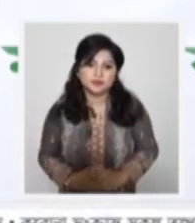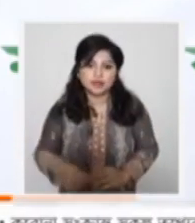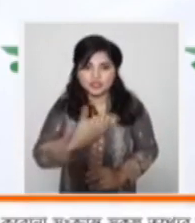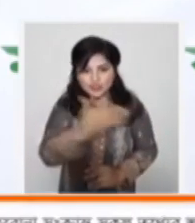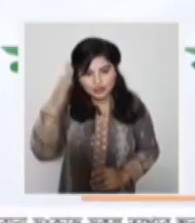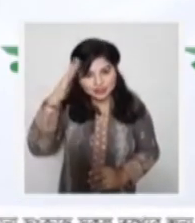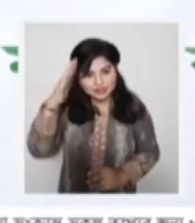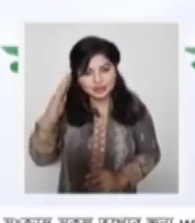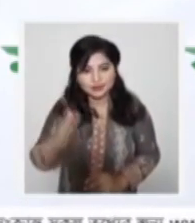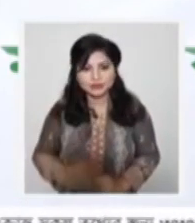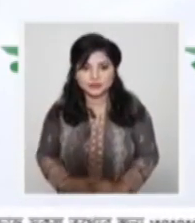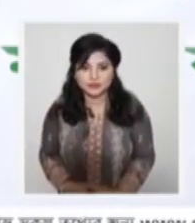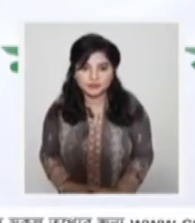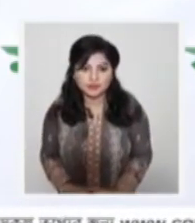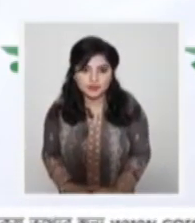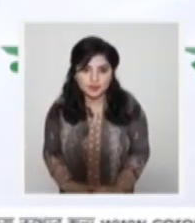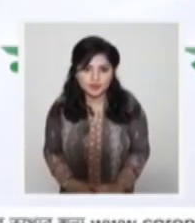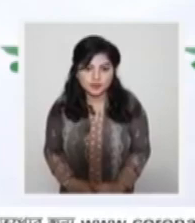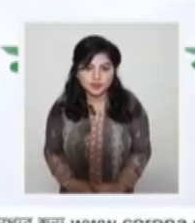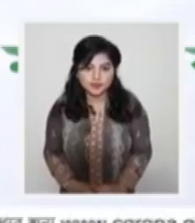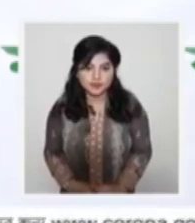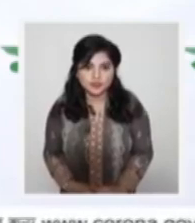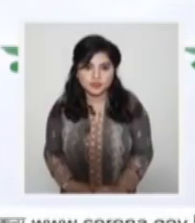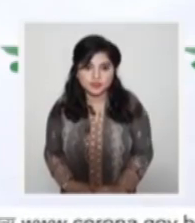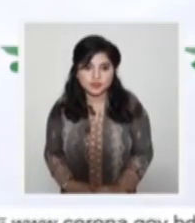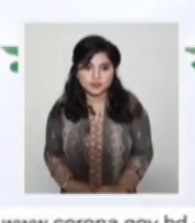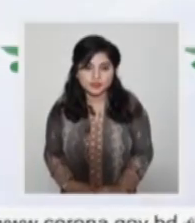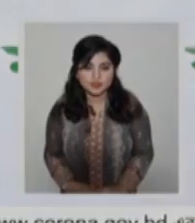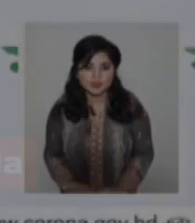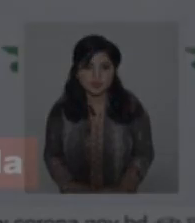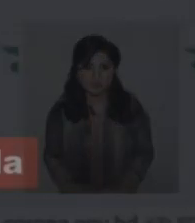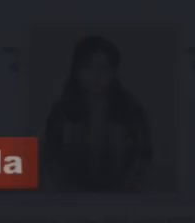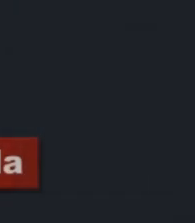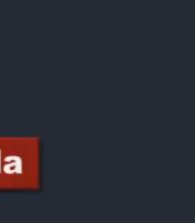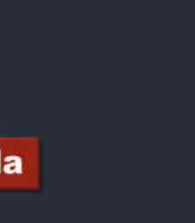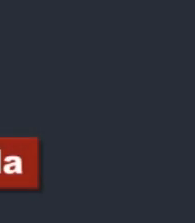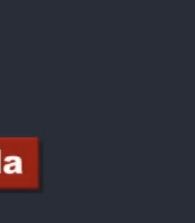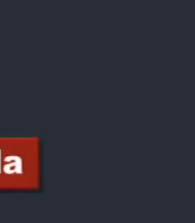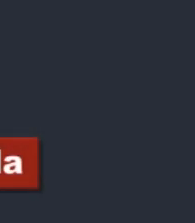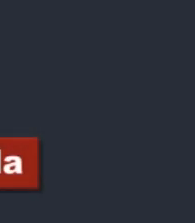রাখি। সবাই সুস্থ থাকবেন, ভালো থাকবেন। আসসালামু আলাইকুম।